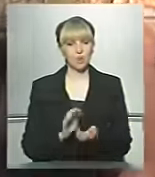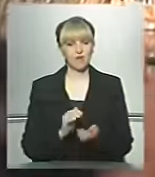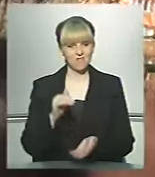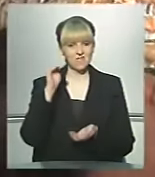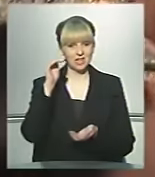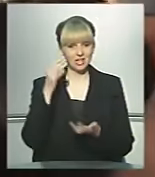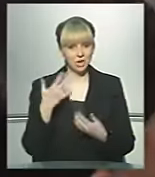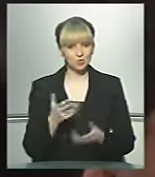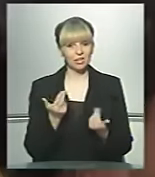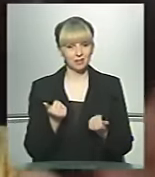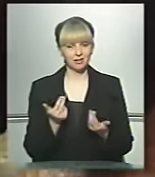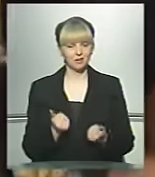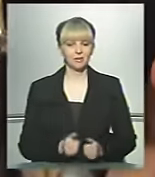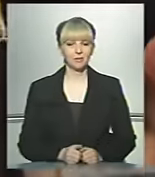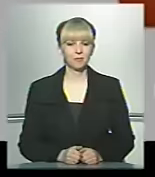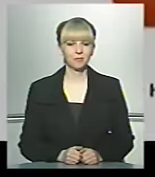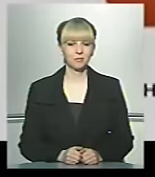великі-великі. Да?